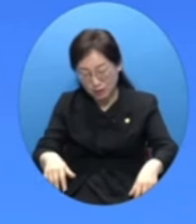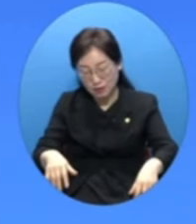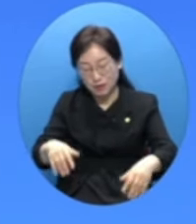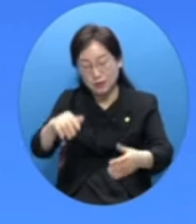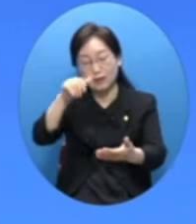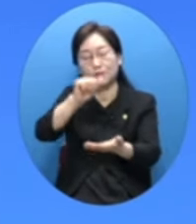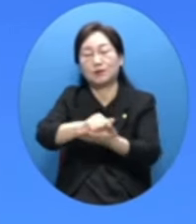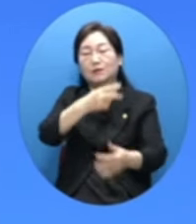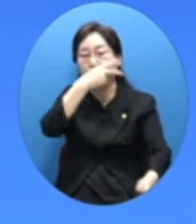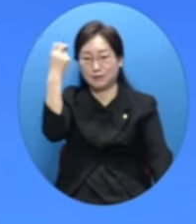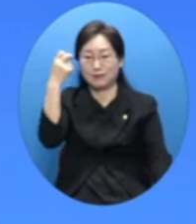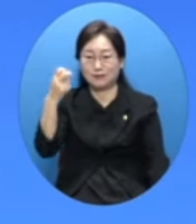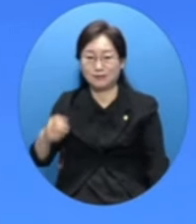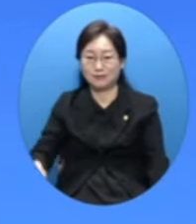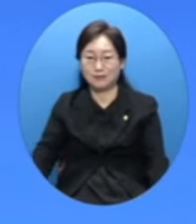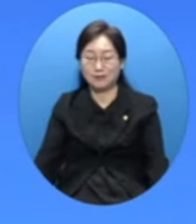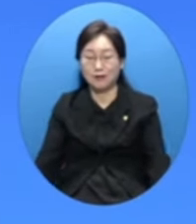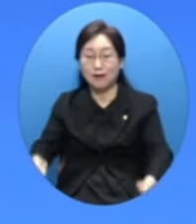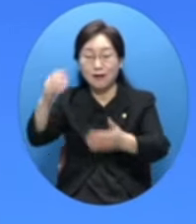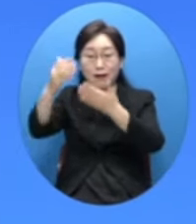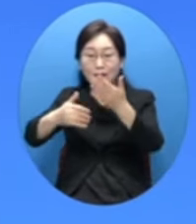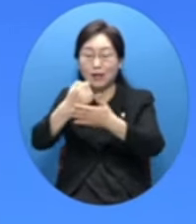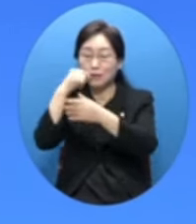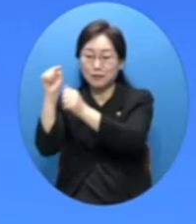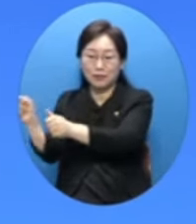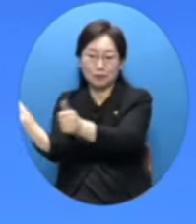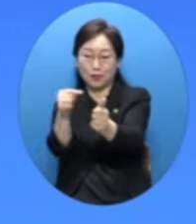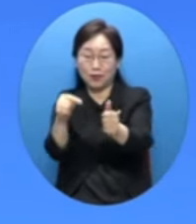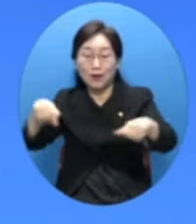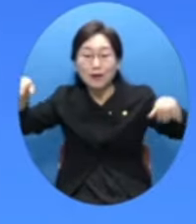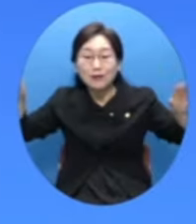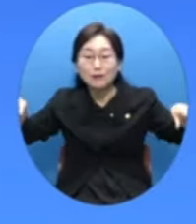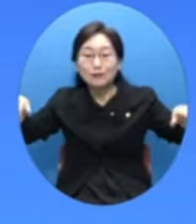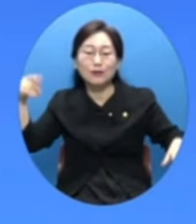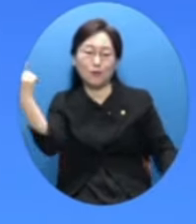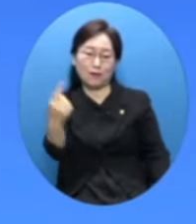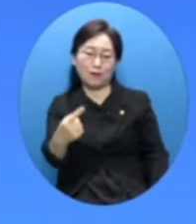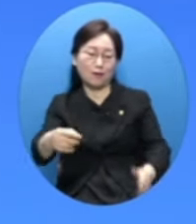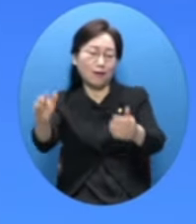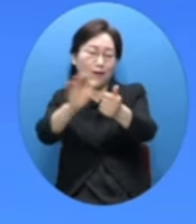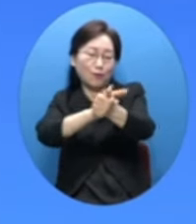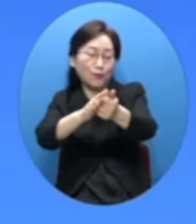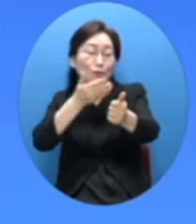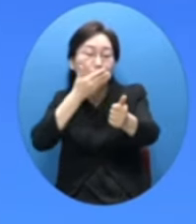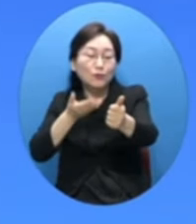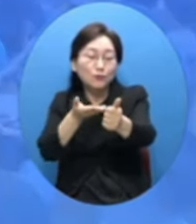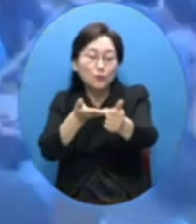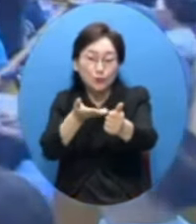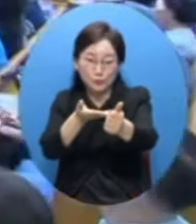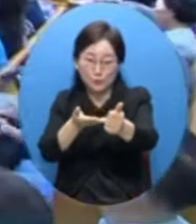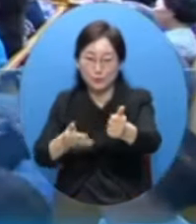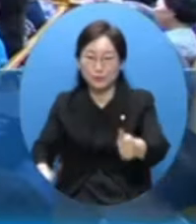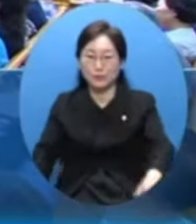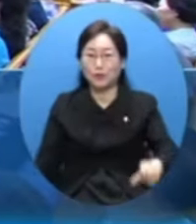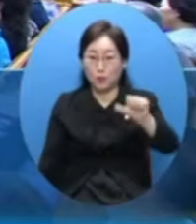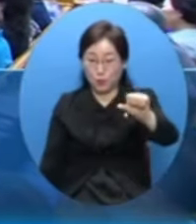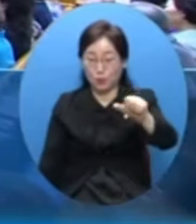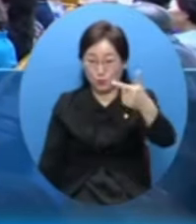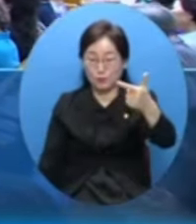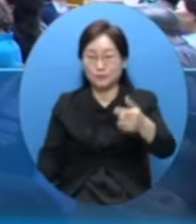들었습니다. 그때 하나님 보내신 천사가 와서 그를 어루만져주고 먹을 것을 줍니다. 5절 6절은